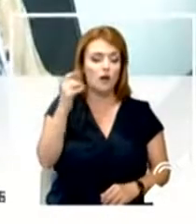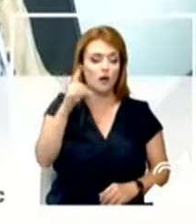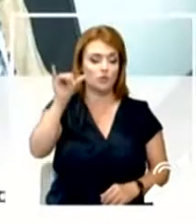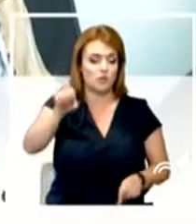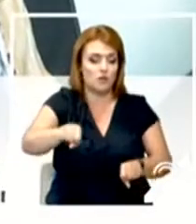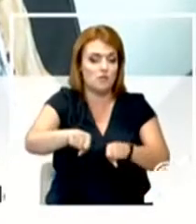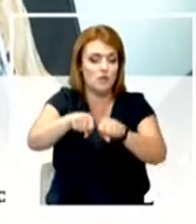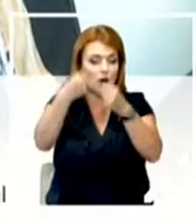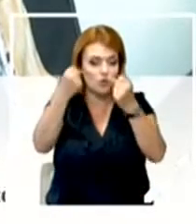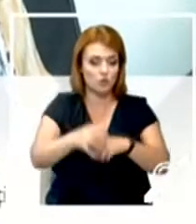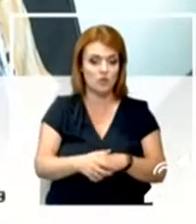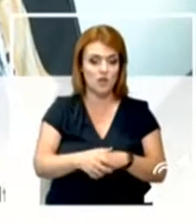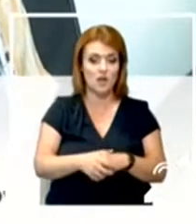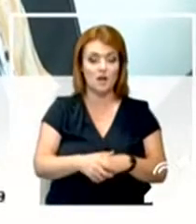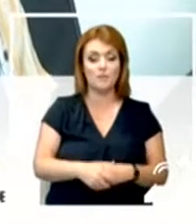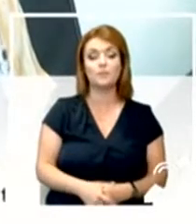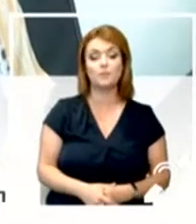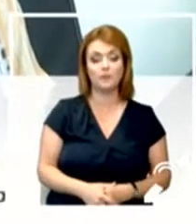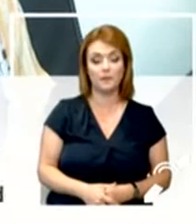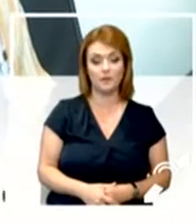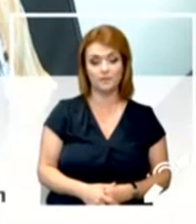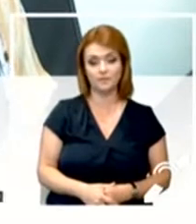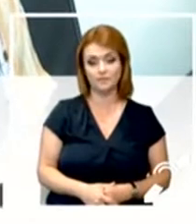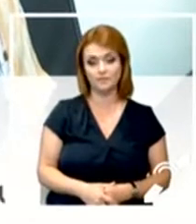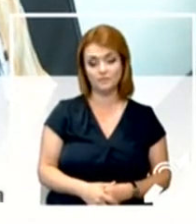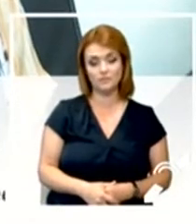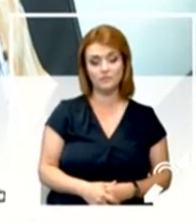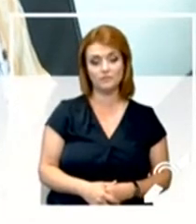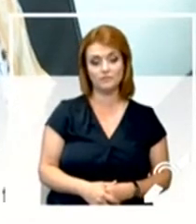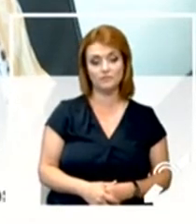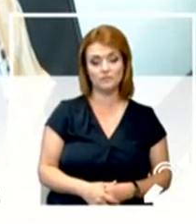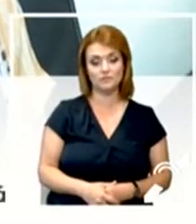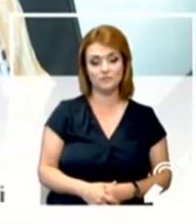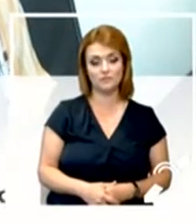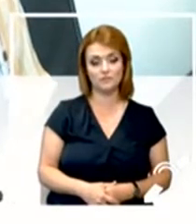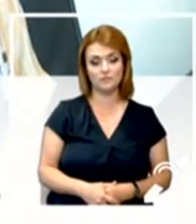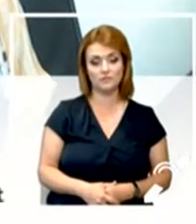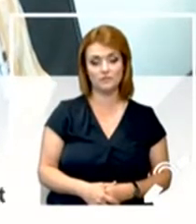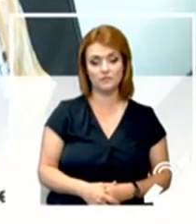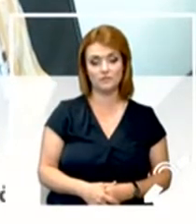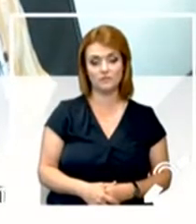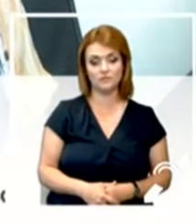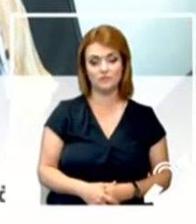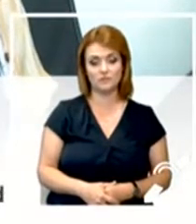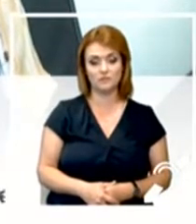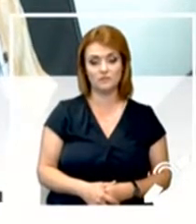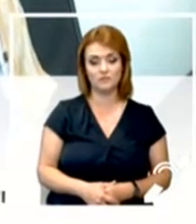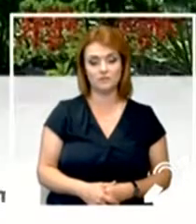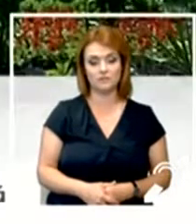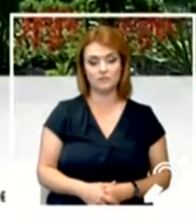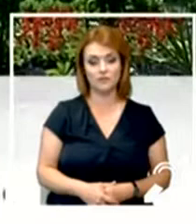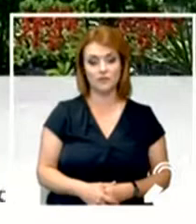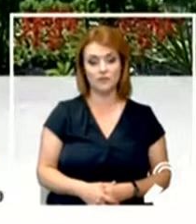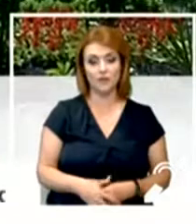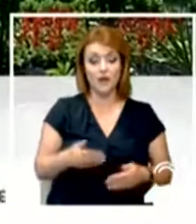grav. Independența unui stat nu reprezintă altceva decât capacitatea de a-și manifesta suveranitatea politică și juridică.